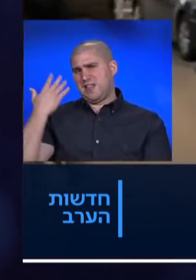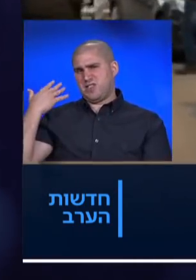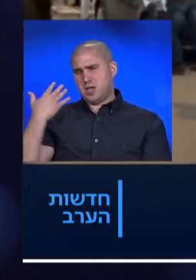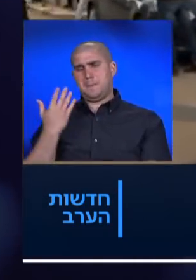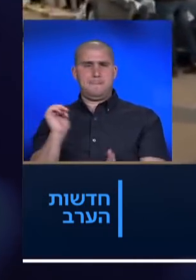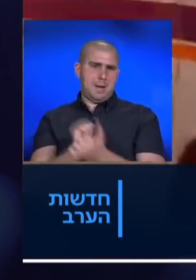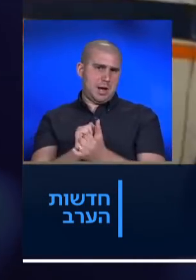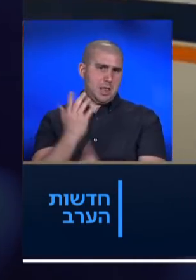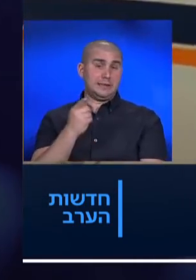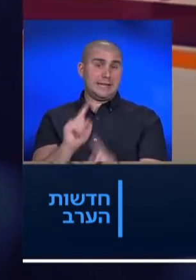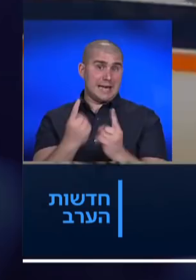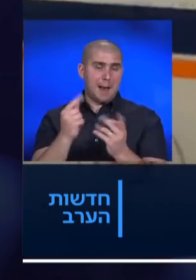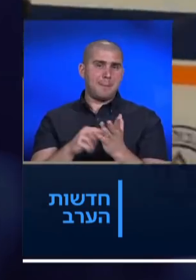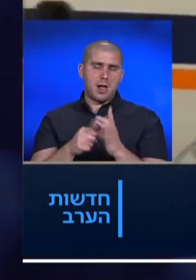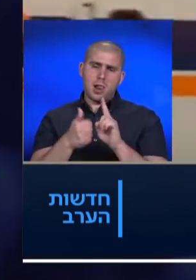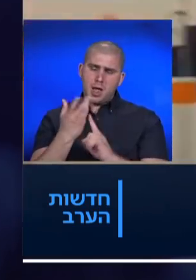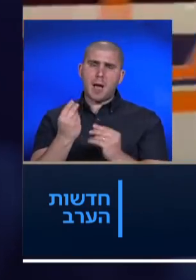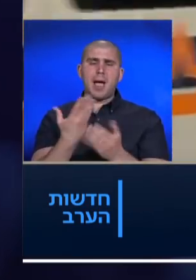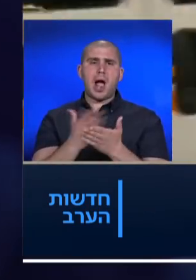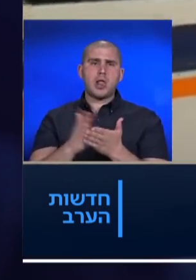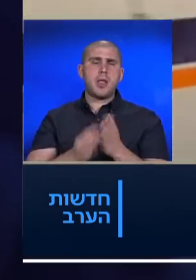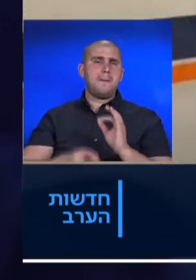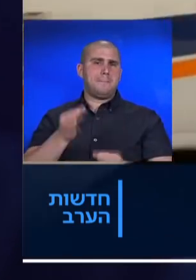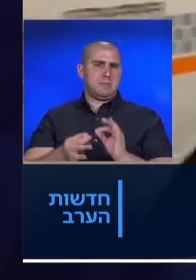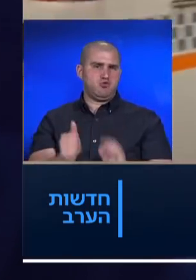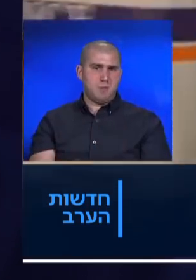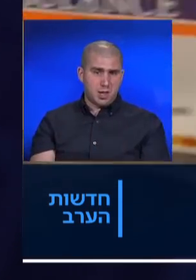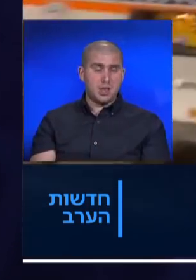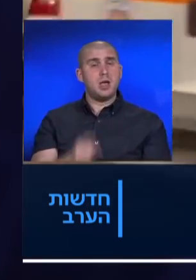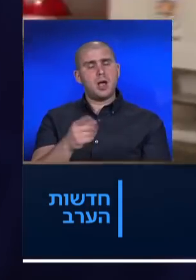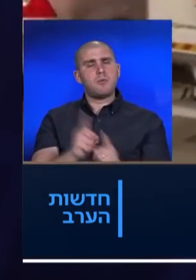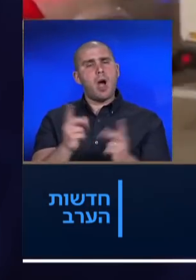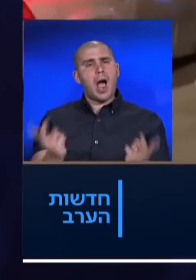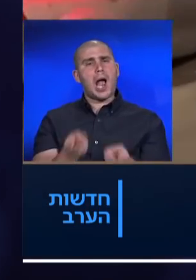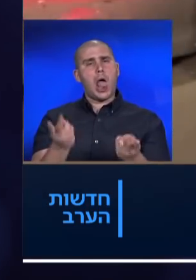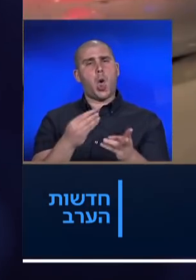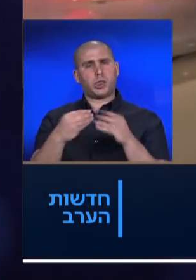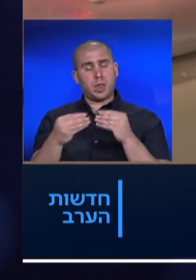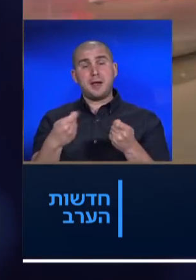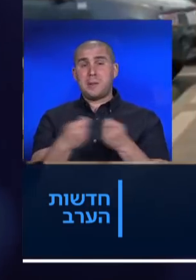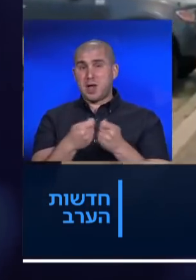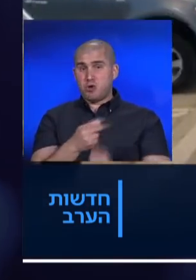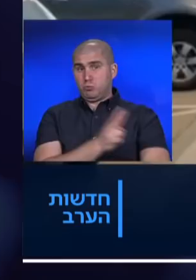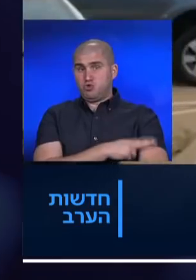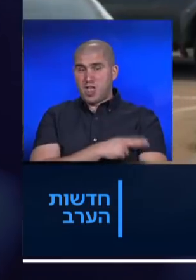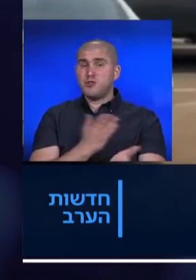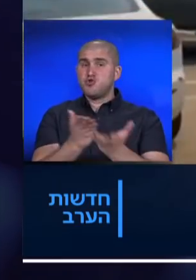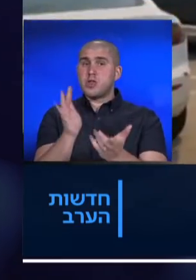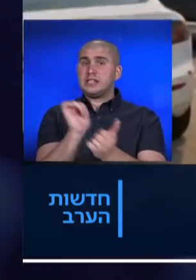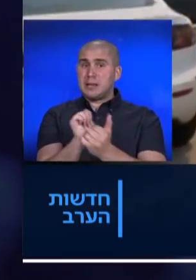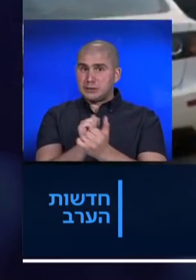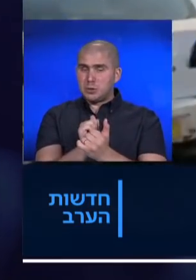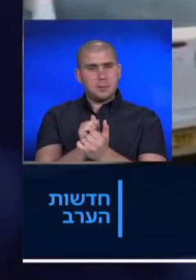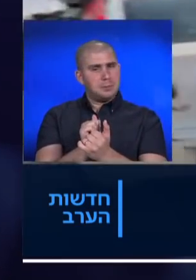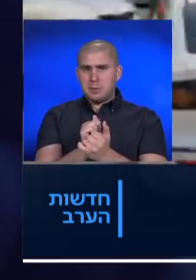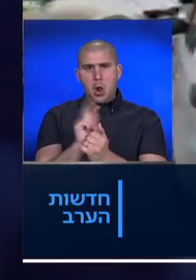קרה בעקבות שורה של החלטות של בתי המשפט שהקלו עמו, אבל בכל הנוגע למשטרה ולשירות בתי הסוהר, לא היה בעקבות הדברים האלו